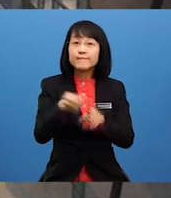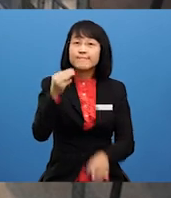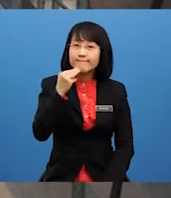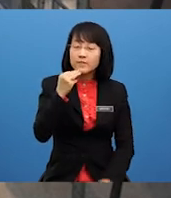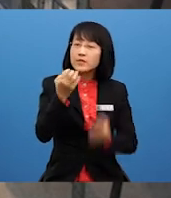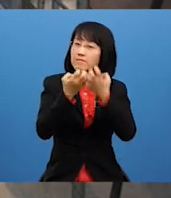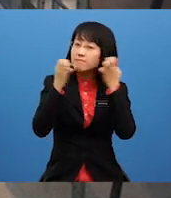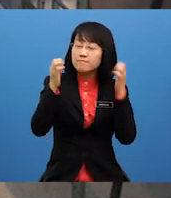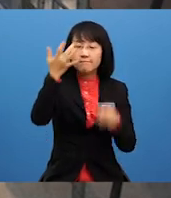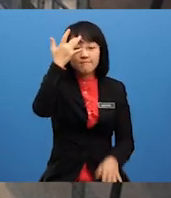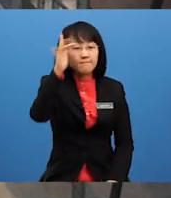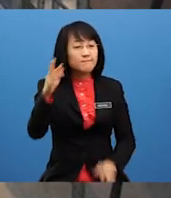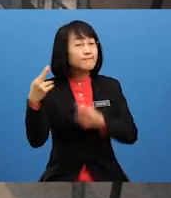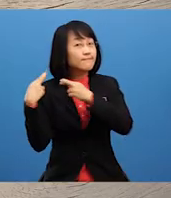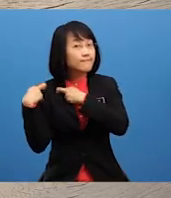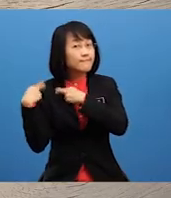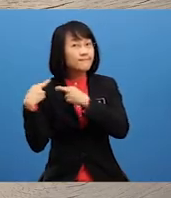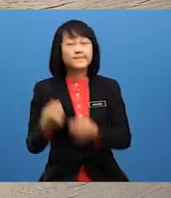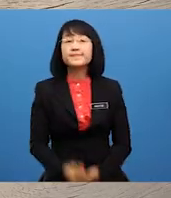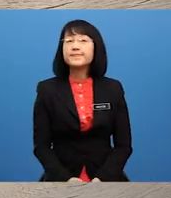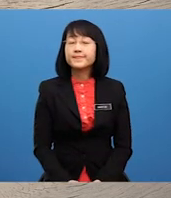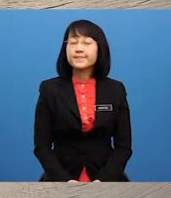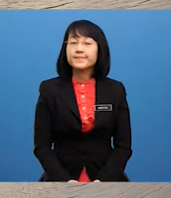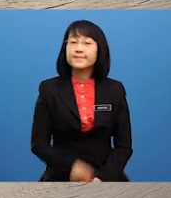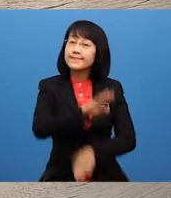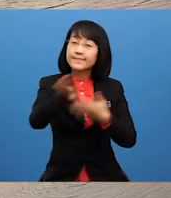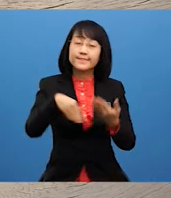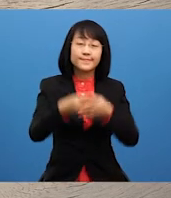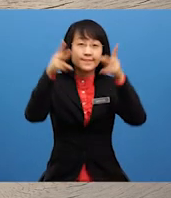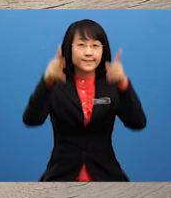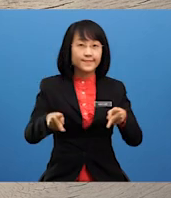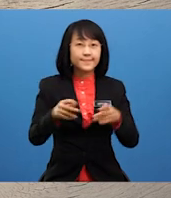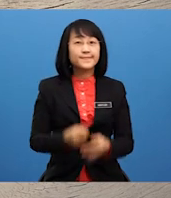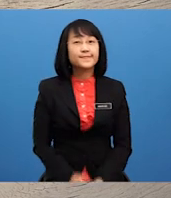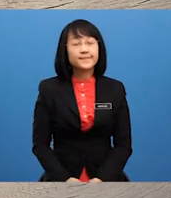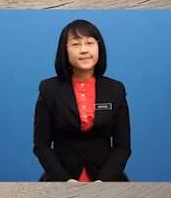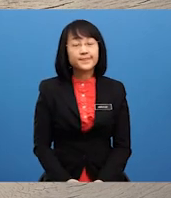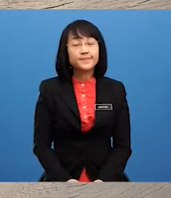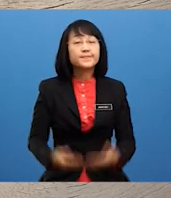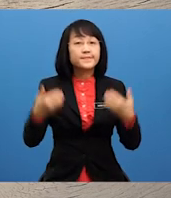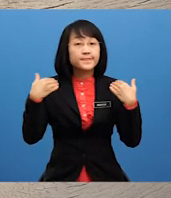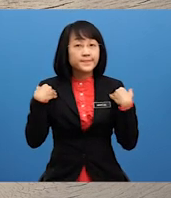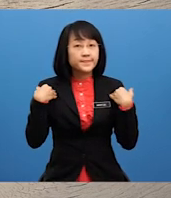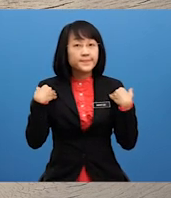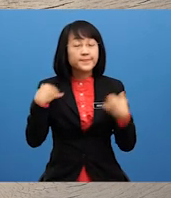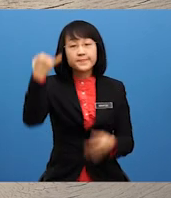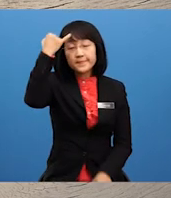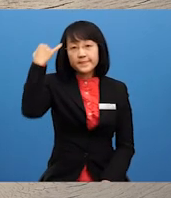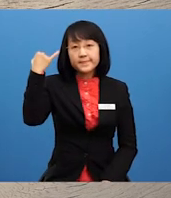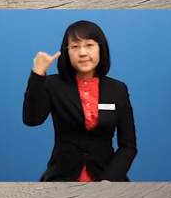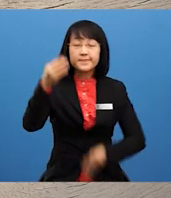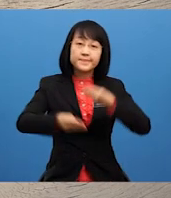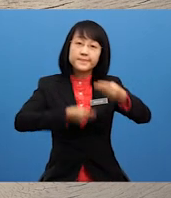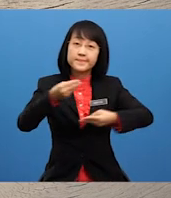cekap dan bertanggungjawab. Para pelajar sekalian, di samping itu terdapat juga ilmu